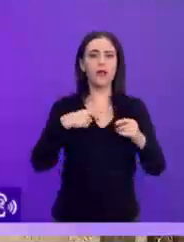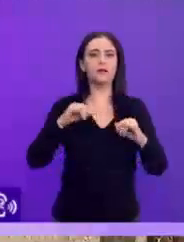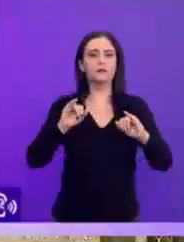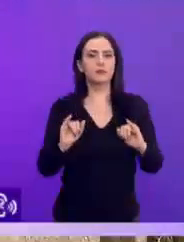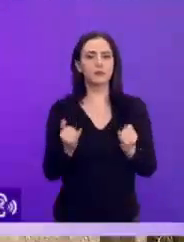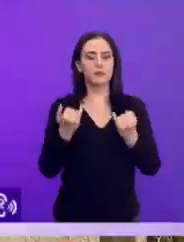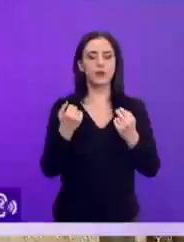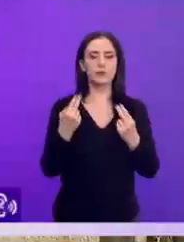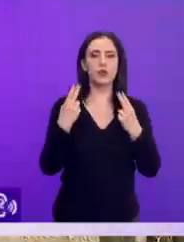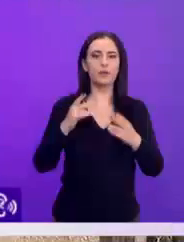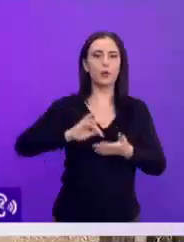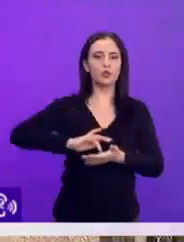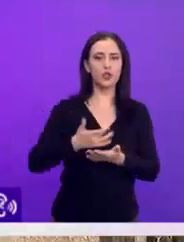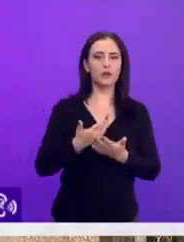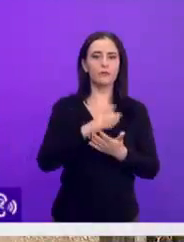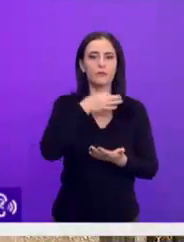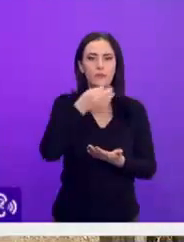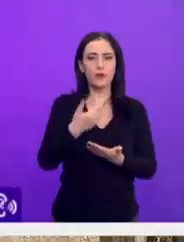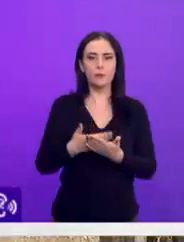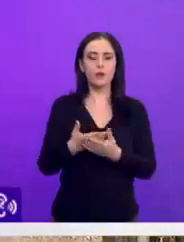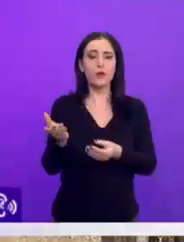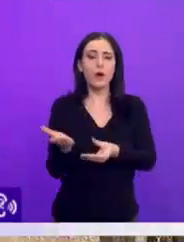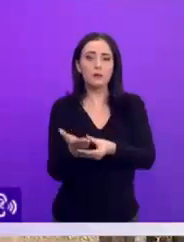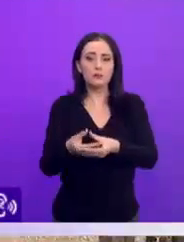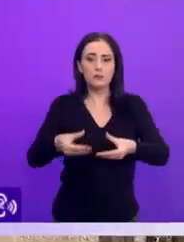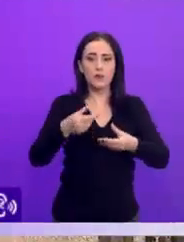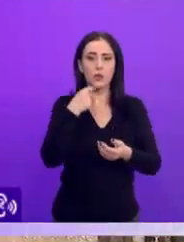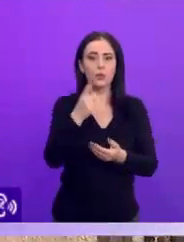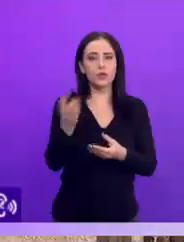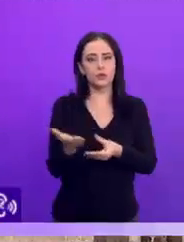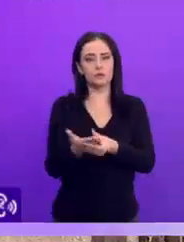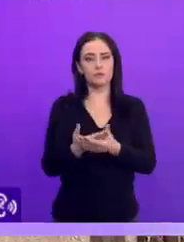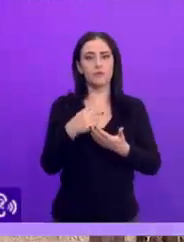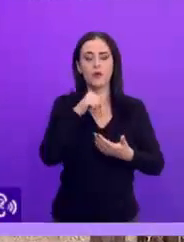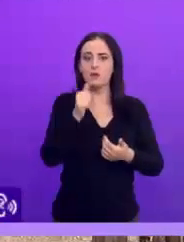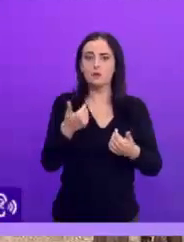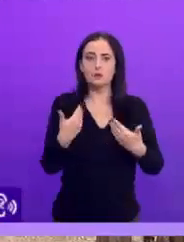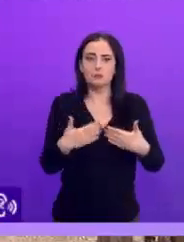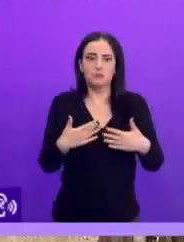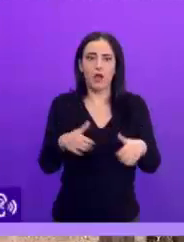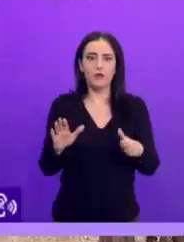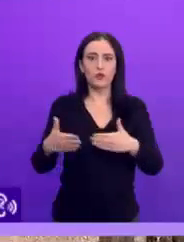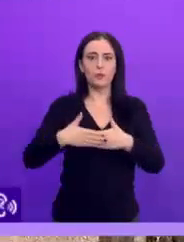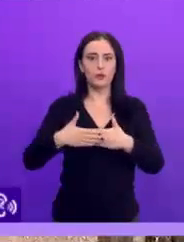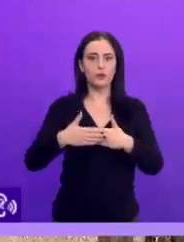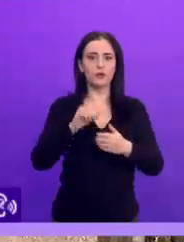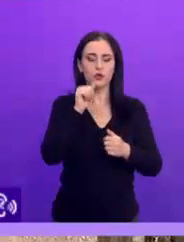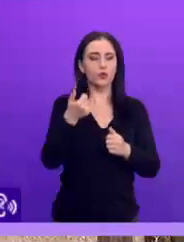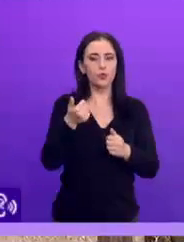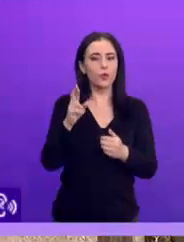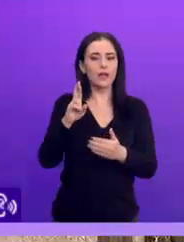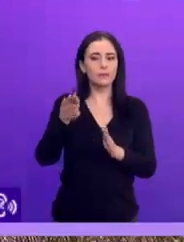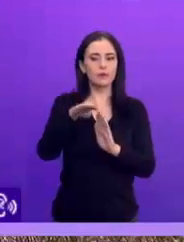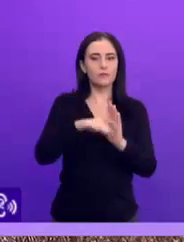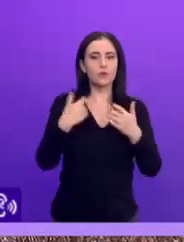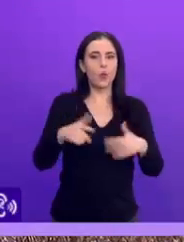au verificat existența documentelor. Una dintre neconformități a fost aceea că la momentul respectiv nu au